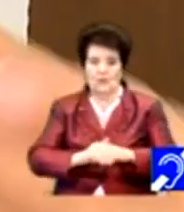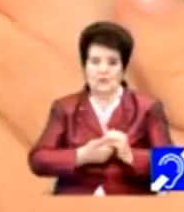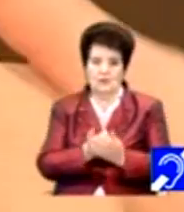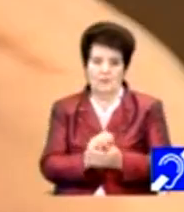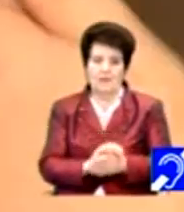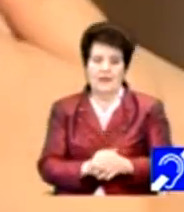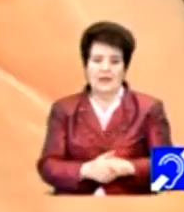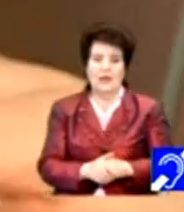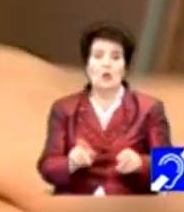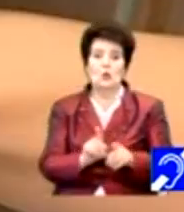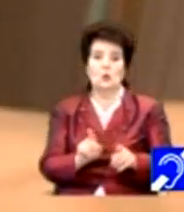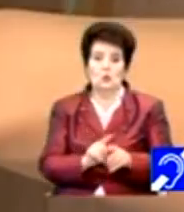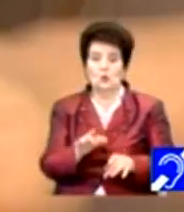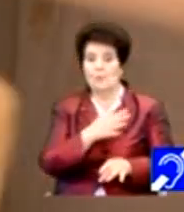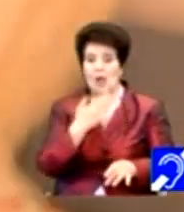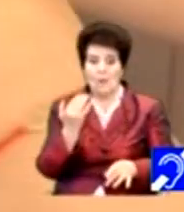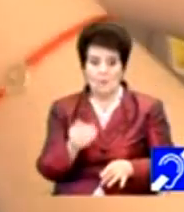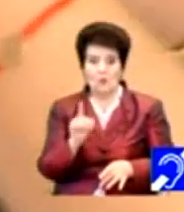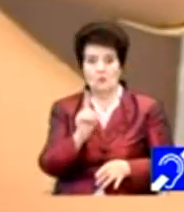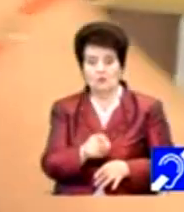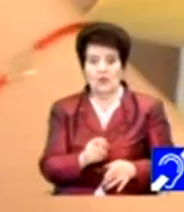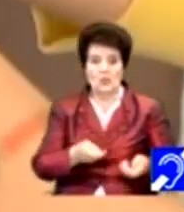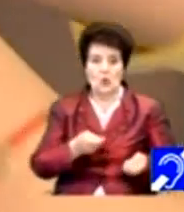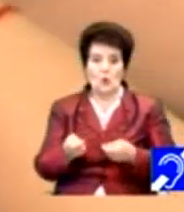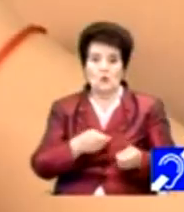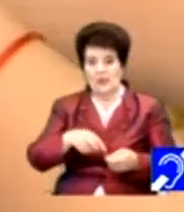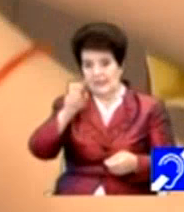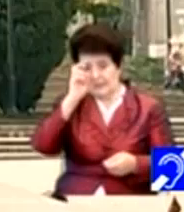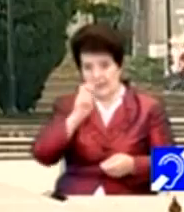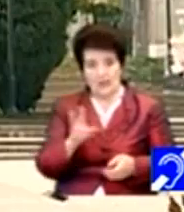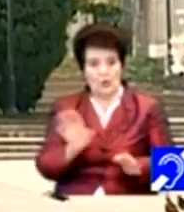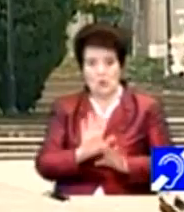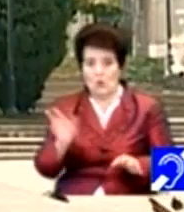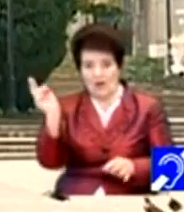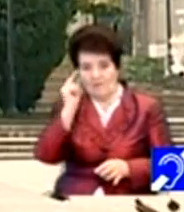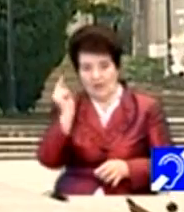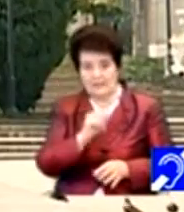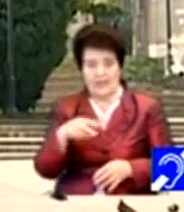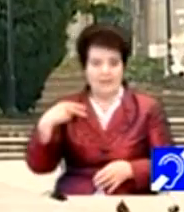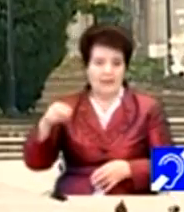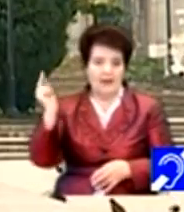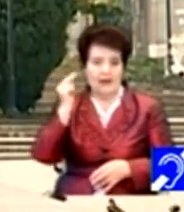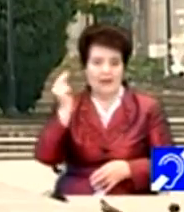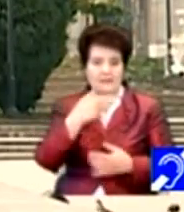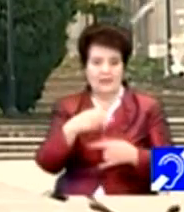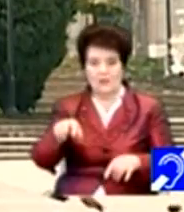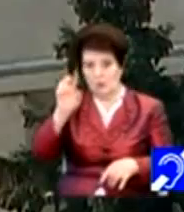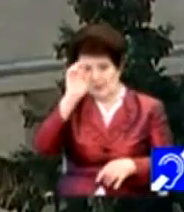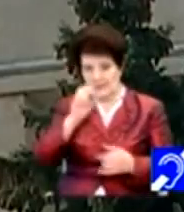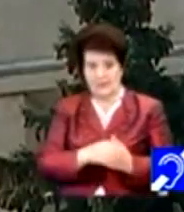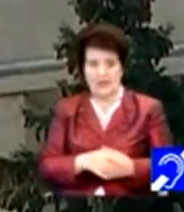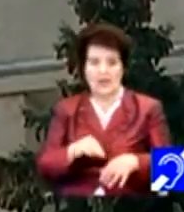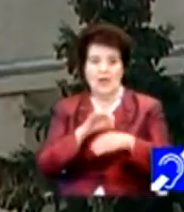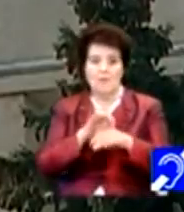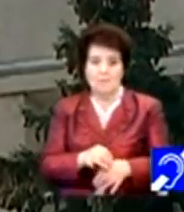igienizeze mâinile. Totuși, cel mai mult au gafat cei din conducerea țării care nu au învățat nimic din lecțiile altor țări. Așa că